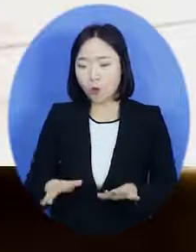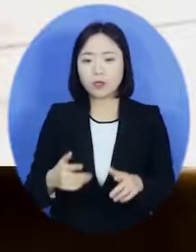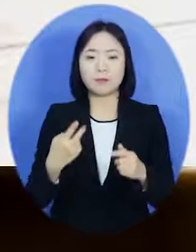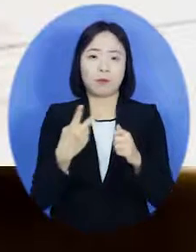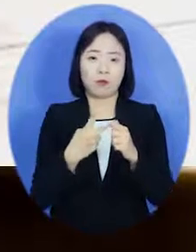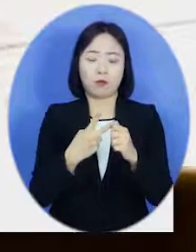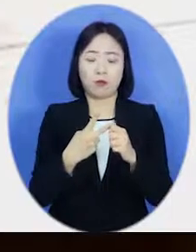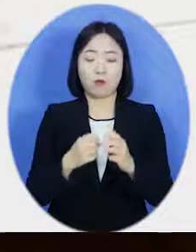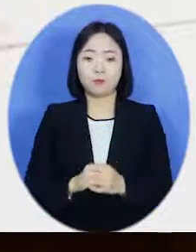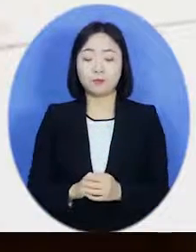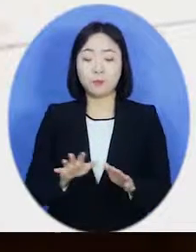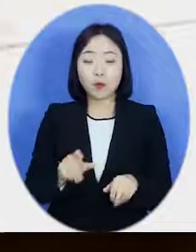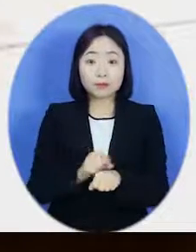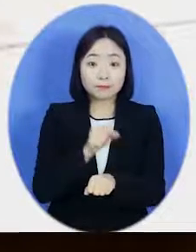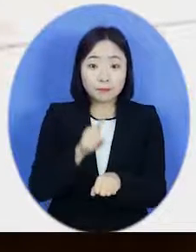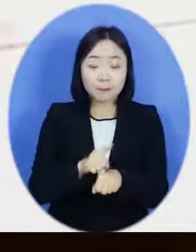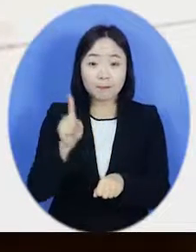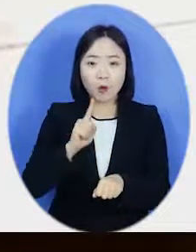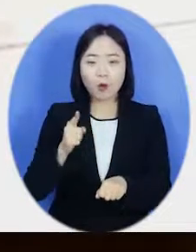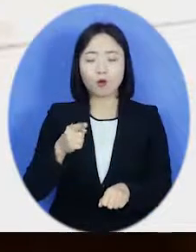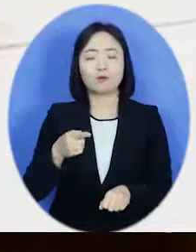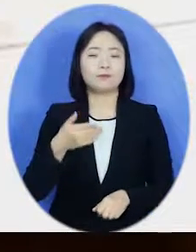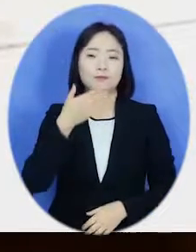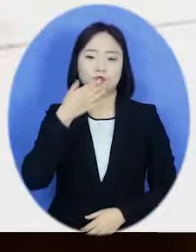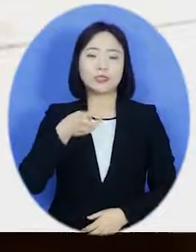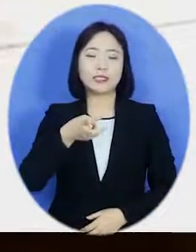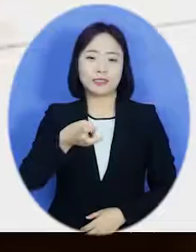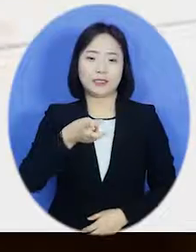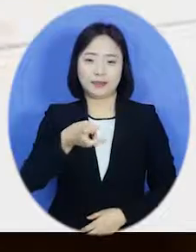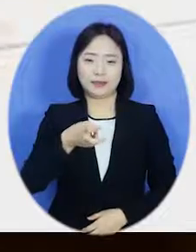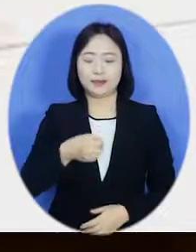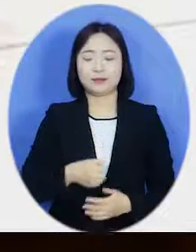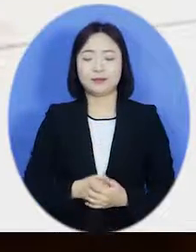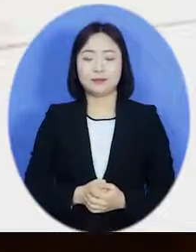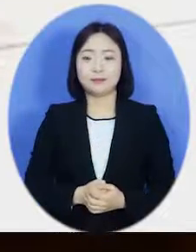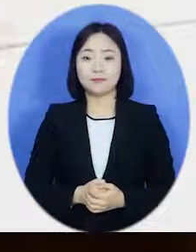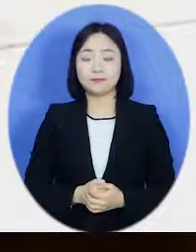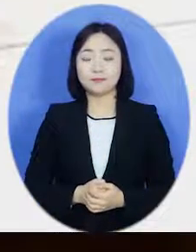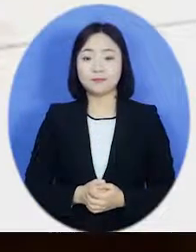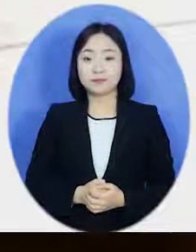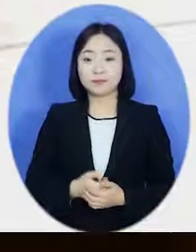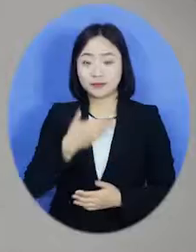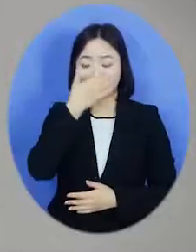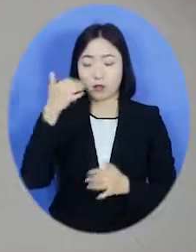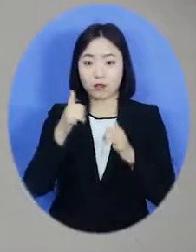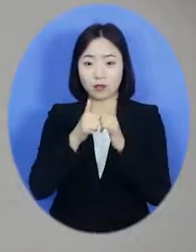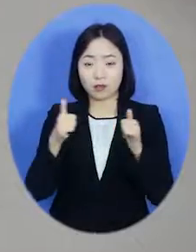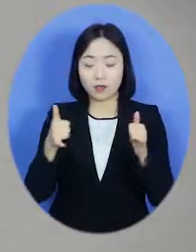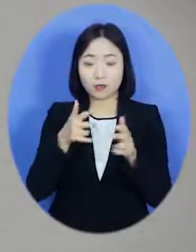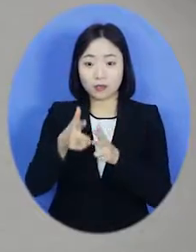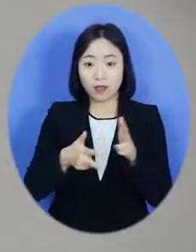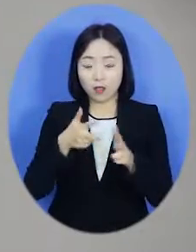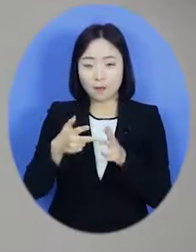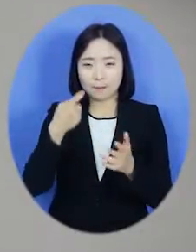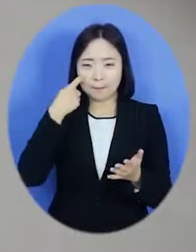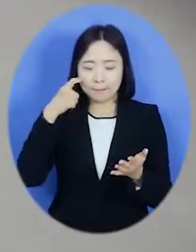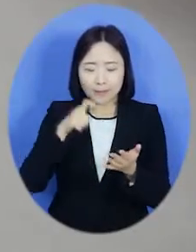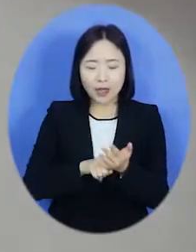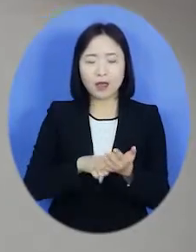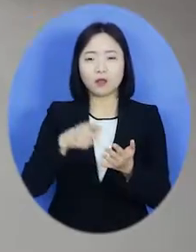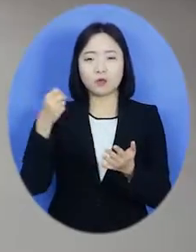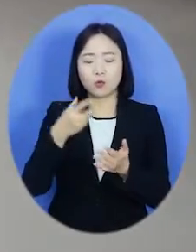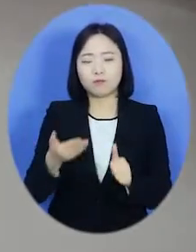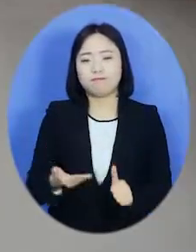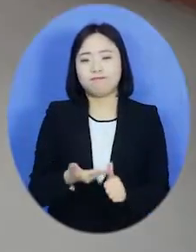지난 2일 공주시 중회의실에서 가족과 함께하는 사무관 임용식이 열렸습니다. 사무관 임용식은